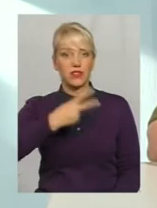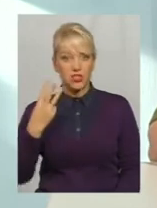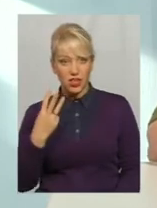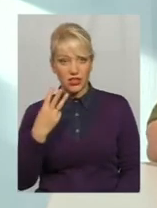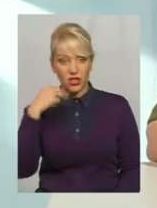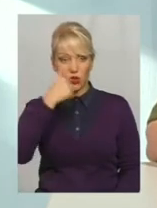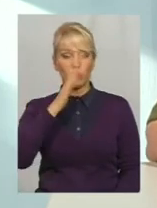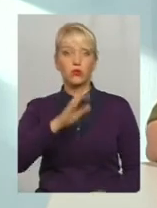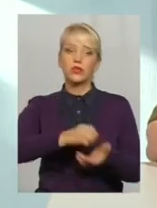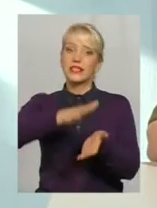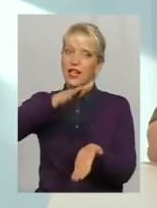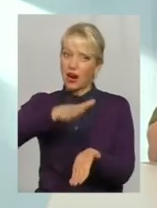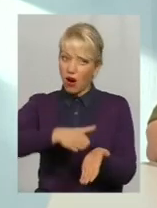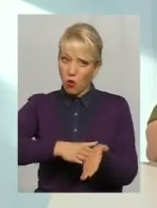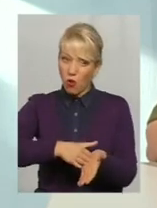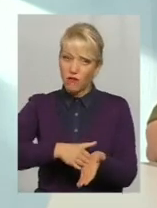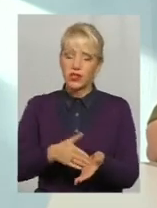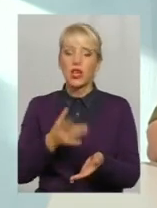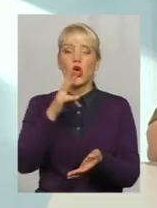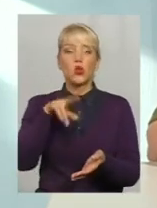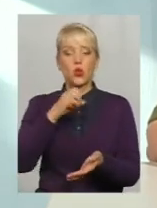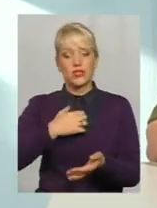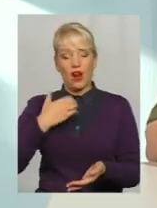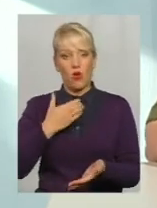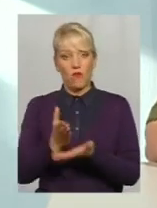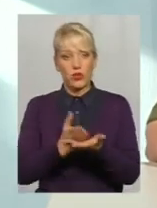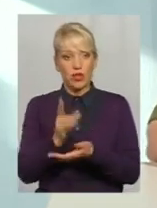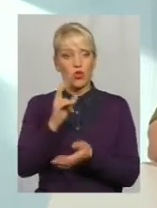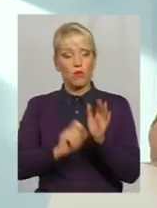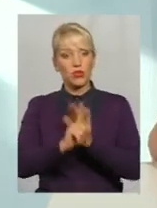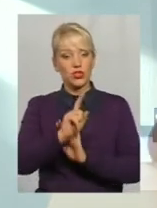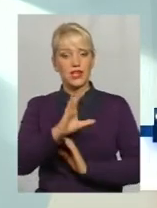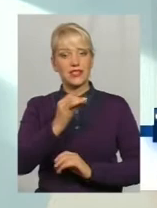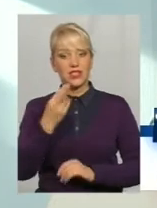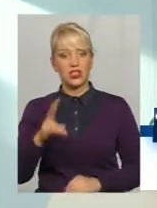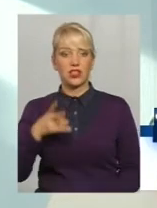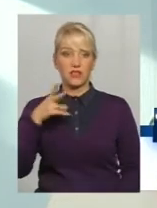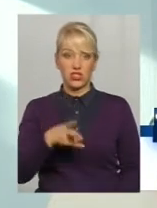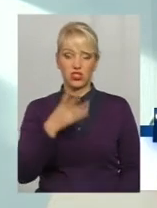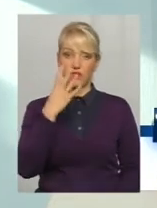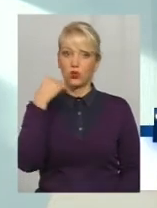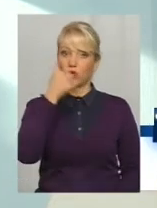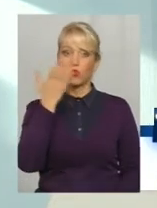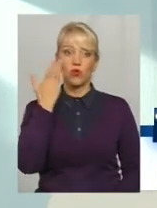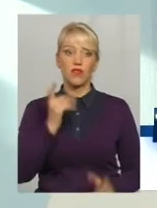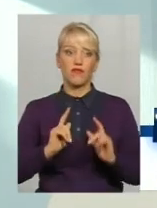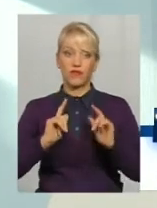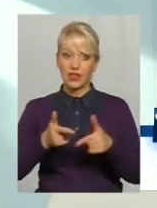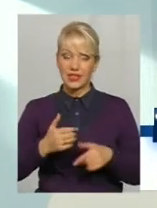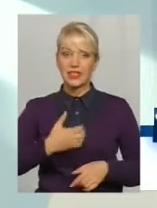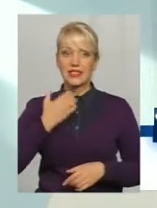2002-2003 їй буде зарахований до страхового стажу. А от починаючи з січня 2004 року, коли введені страхові